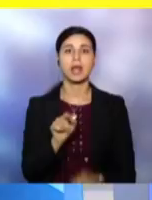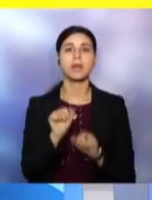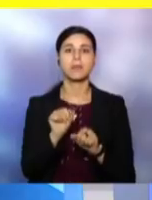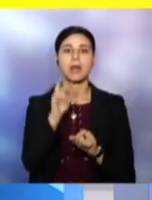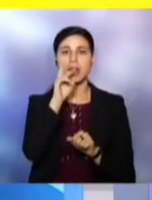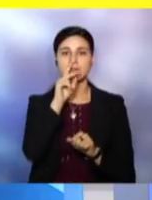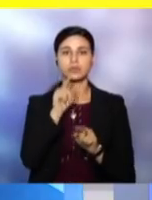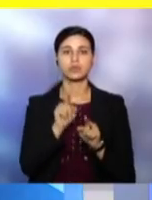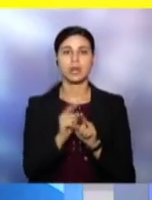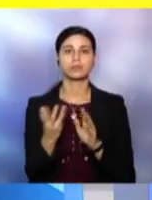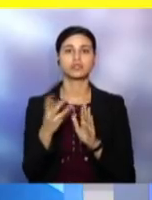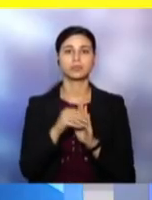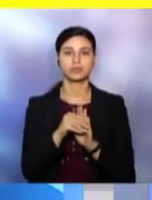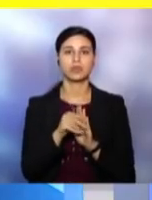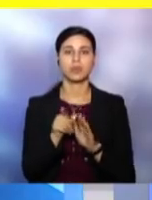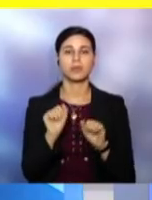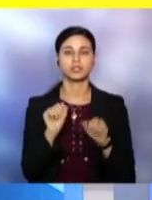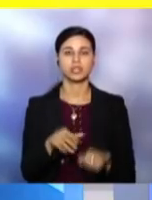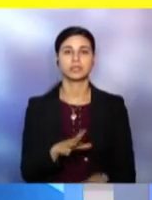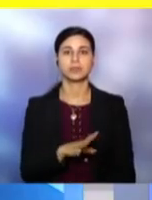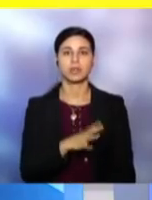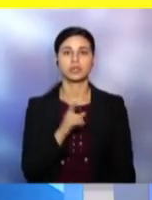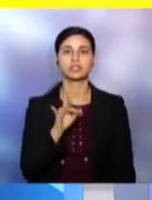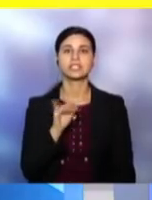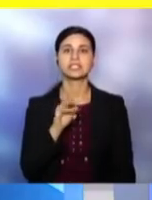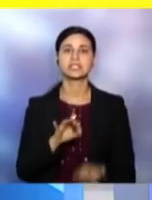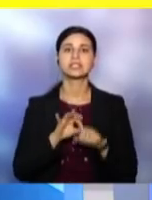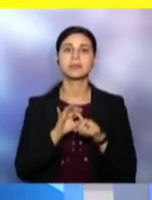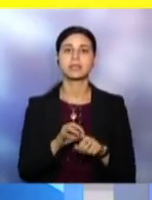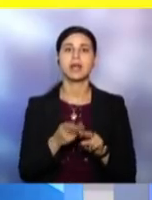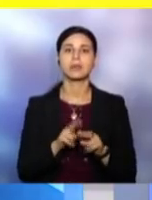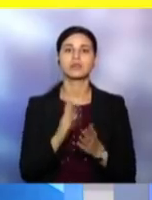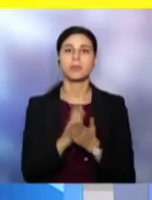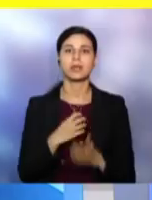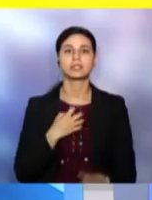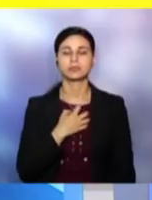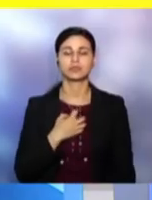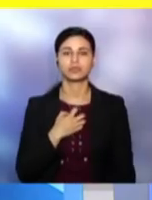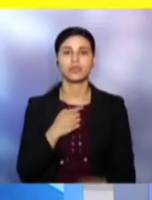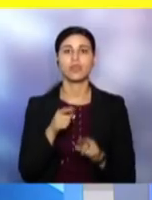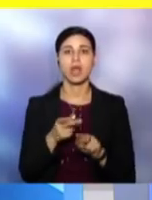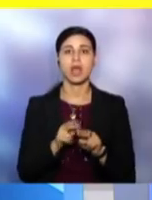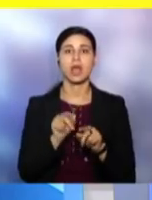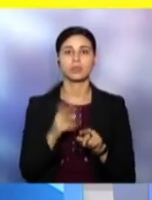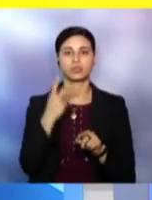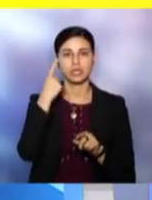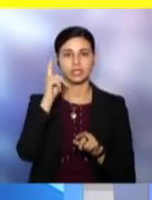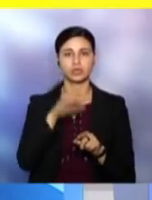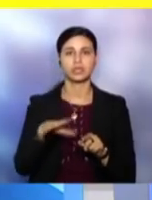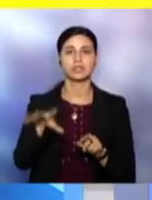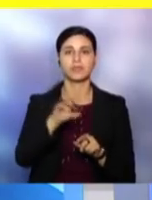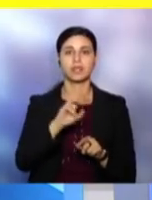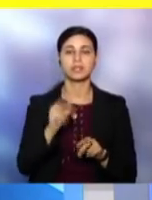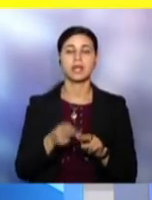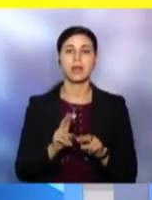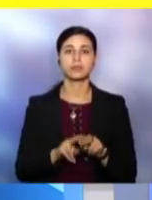ანტიბიოტიკების შემცველობის თვალსაზრისით შეიძლება იყოს რისკის მატარებელი. ამიტომ არის მნიშვნელოვანი ამ საწარმოო ხაზის გააზრება. Და